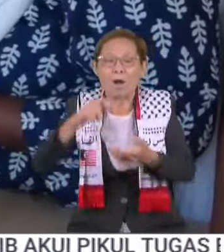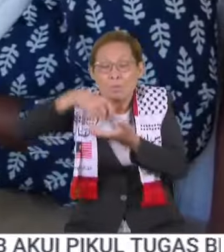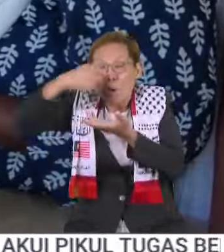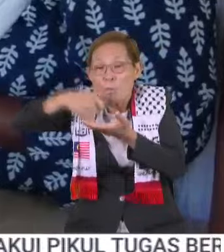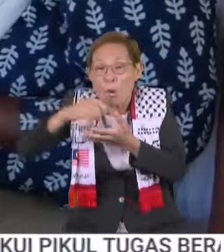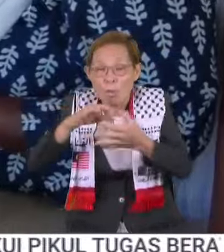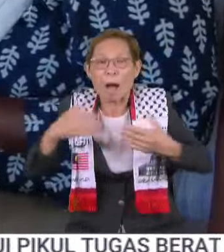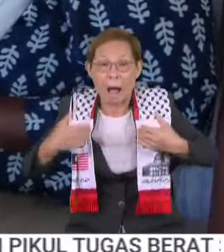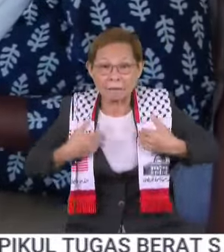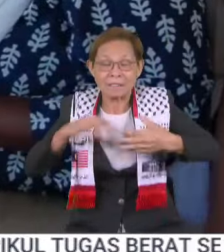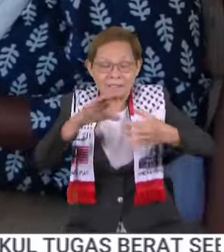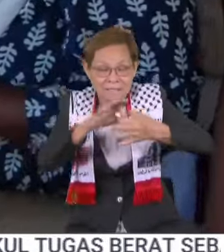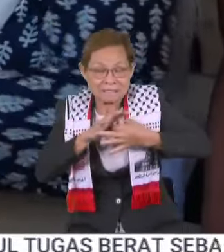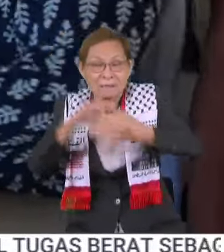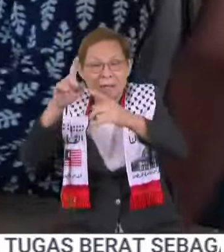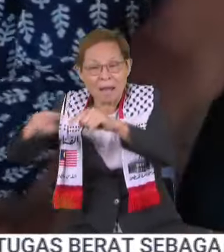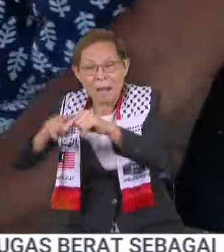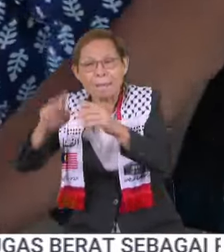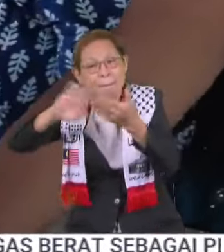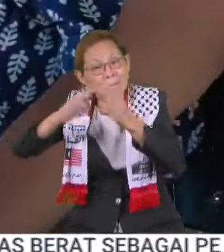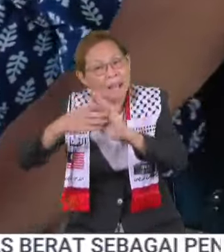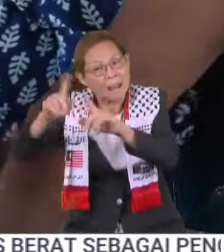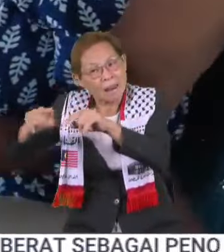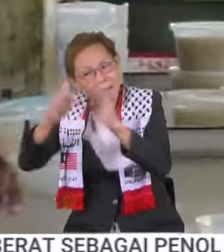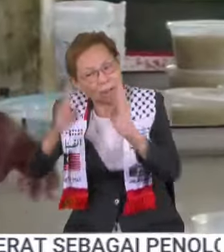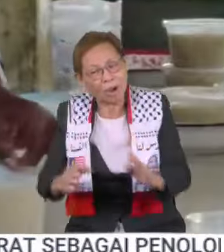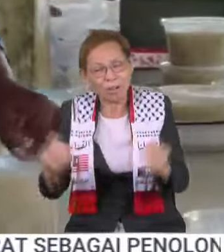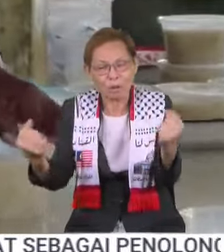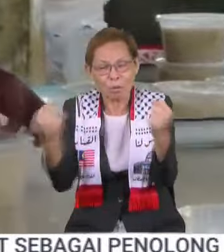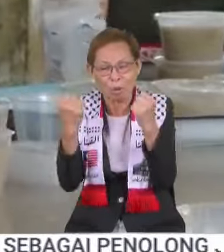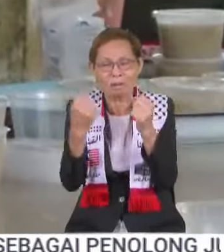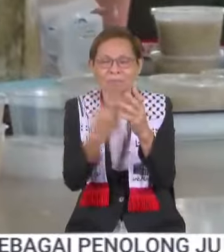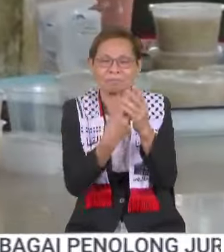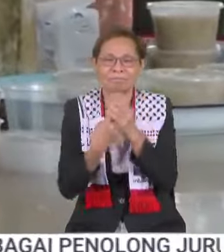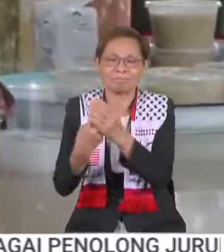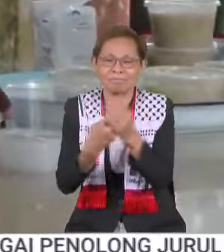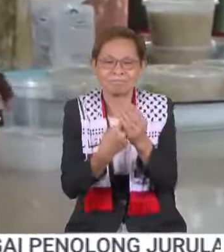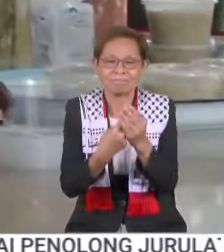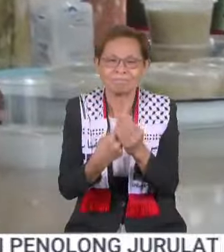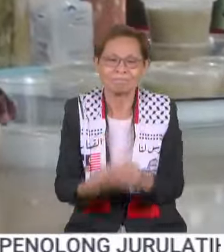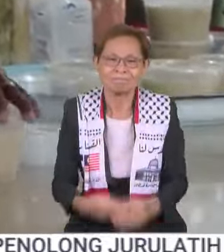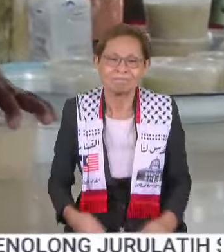kerjasama daripada masyarakat berbilang kaum seterusnya mengukuhkan perpaduan.